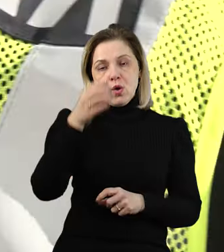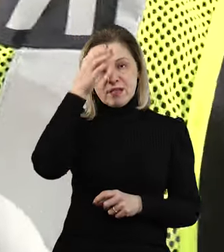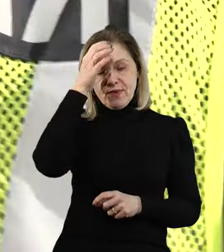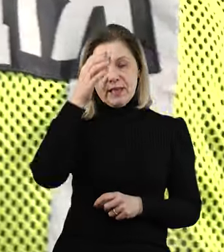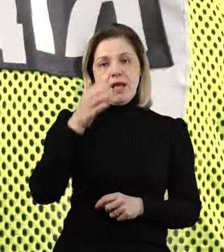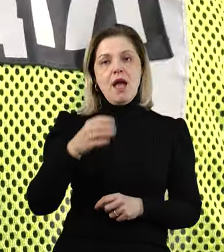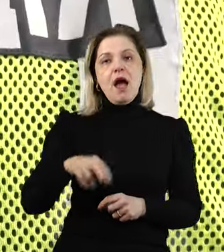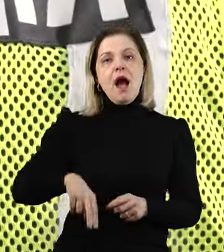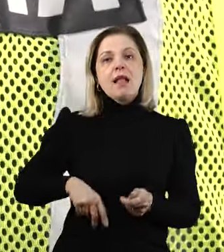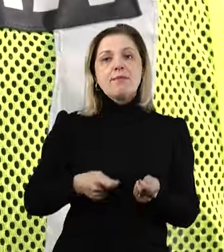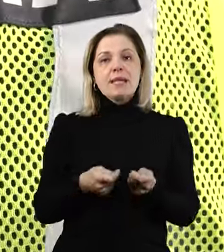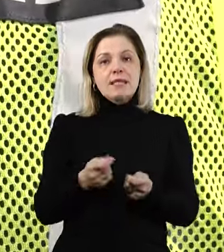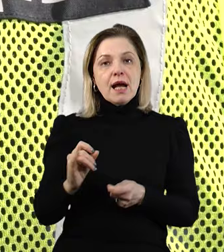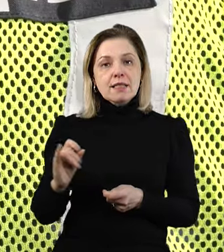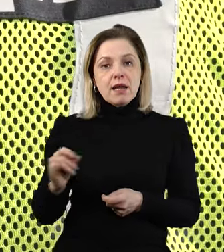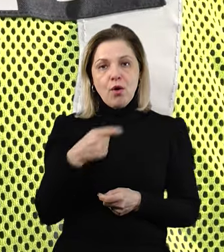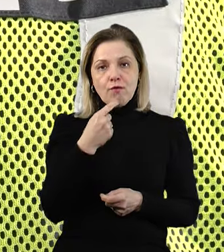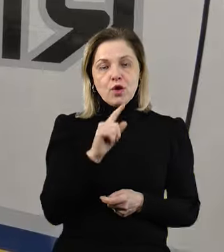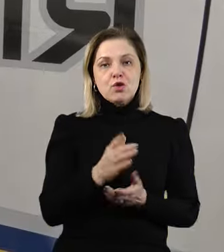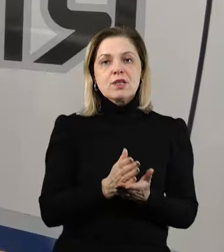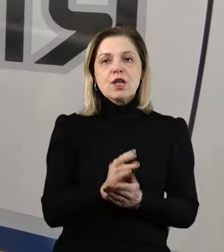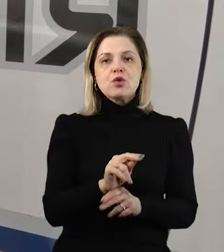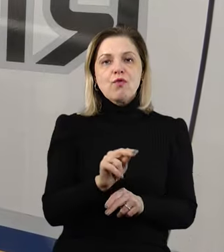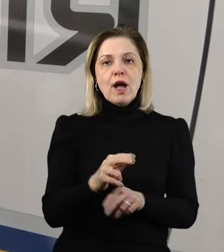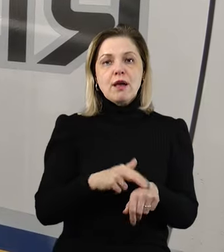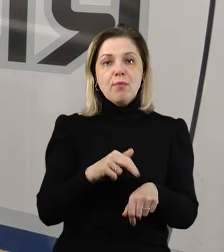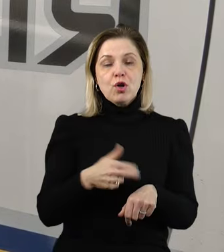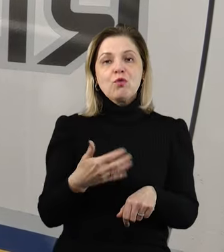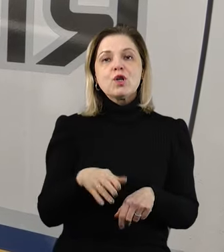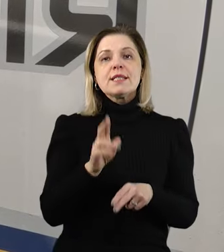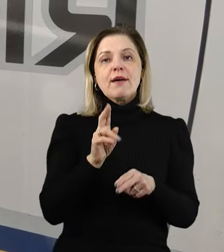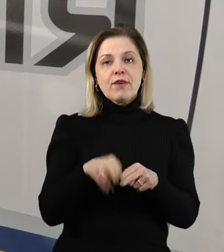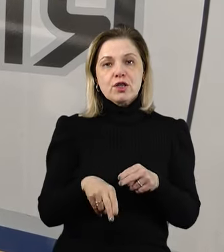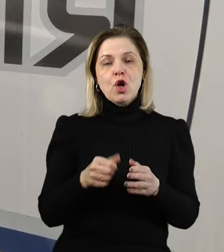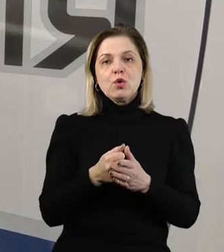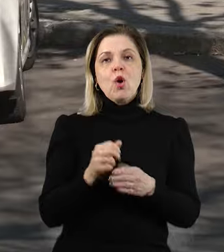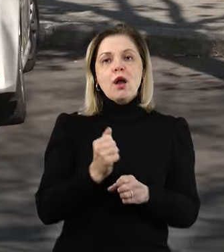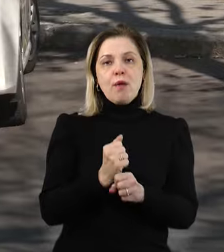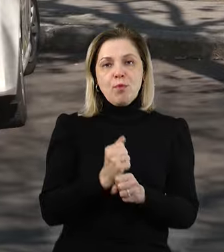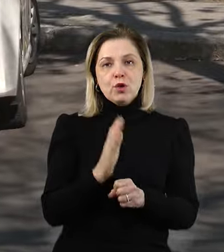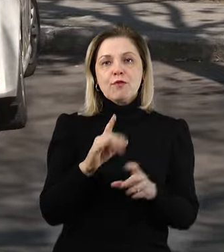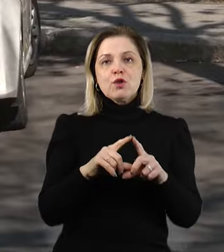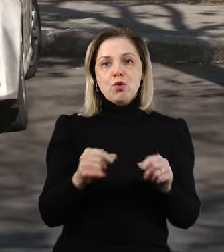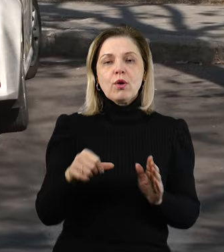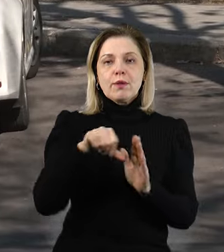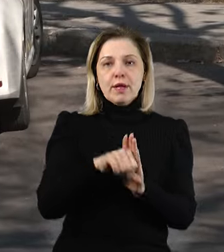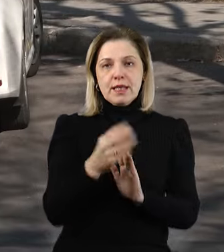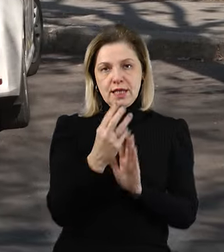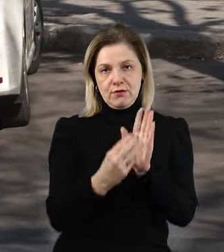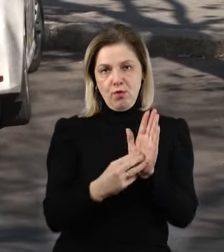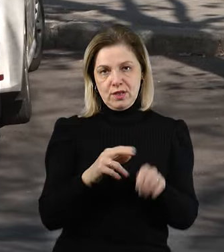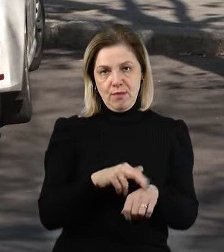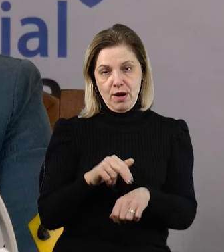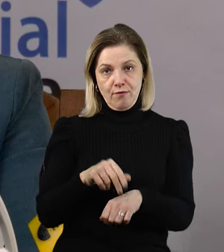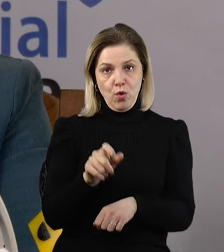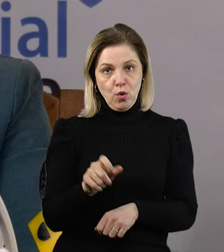обласної військової адміністрації говорить, стажування поліцейських вже завершилося. До роботи у школах залучено 38